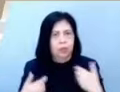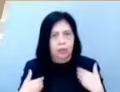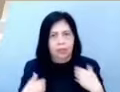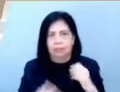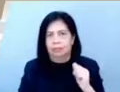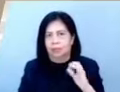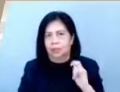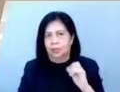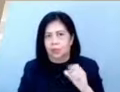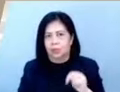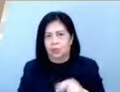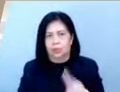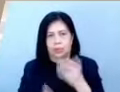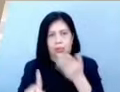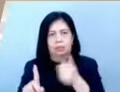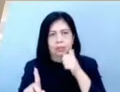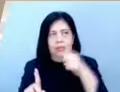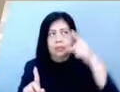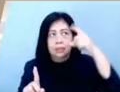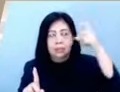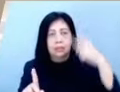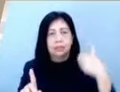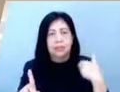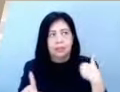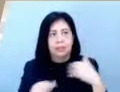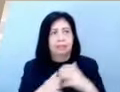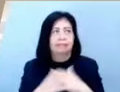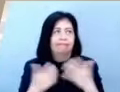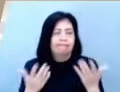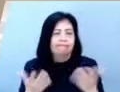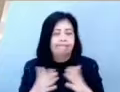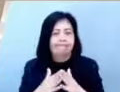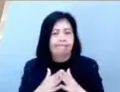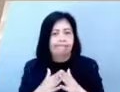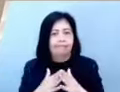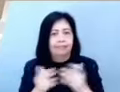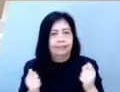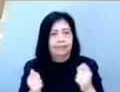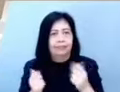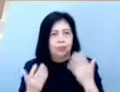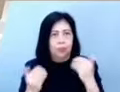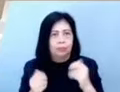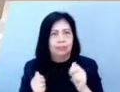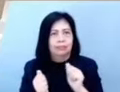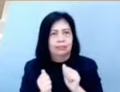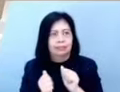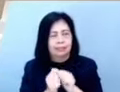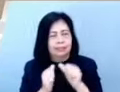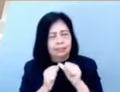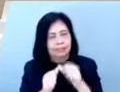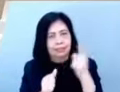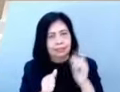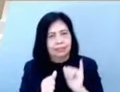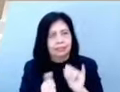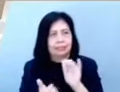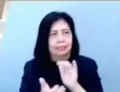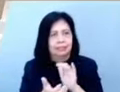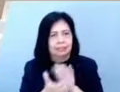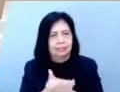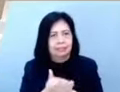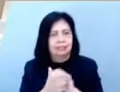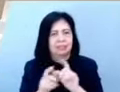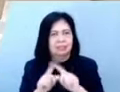siyang babae na nangangarap magkaroon ng, you know, makatuluyan yung mahal niya. Eh, yun nga lang, biglang bumalik